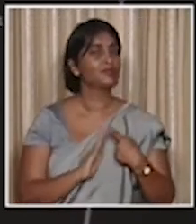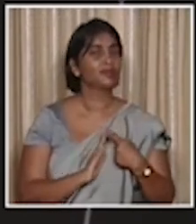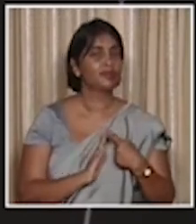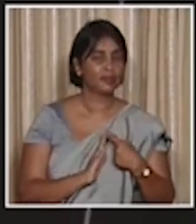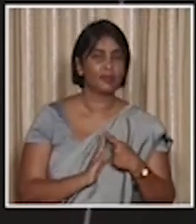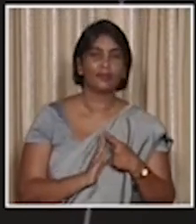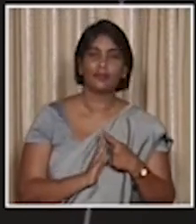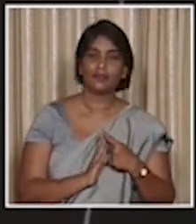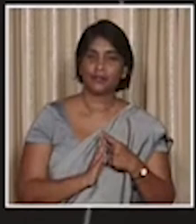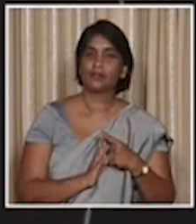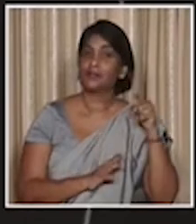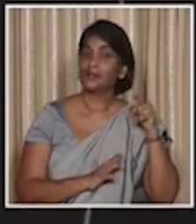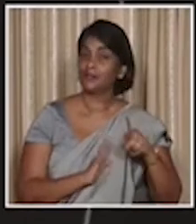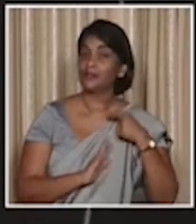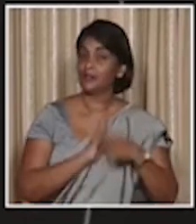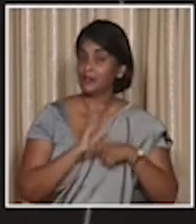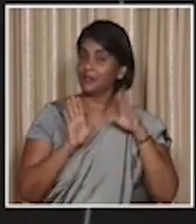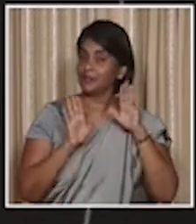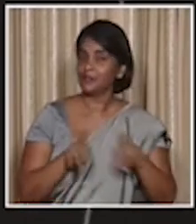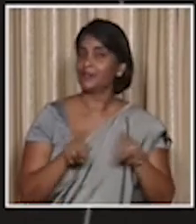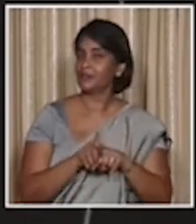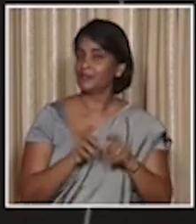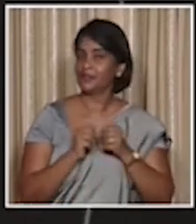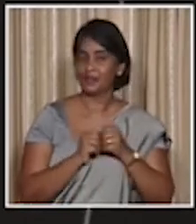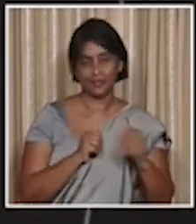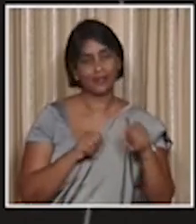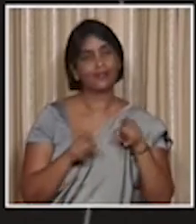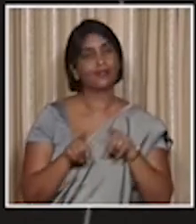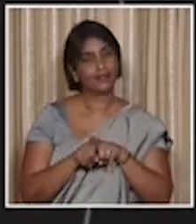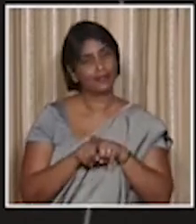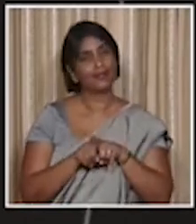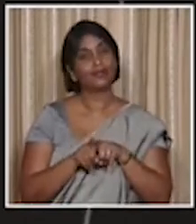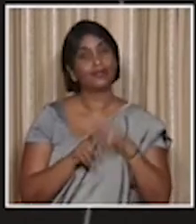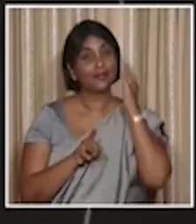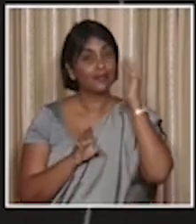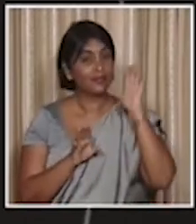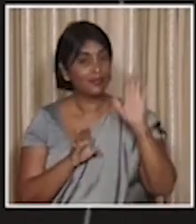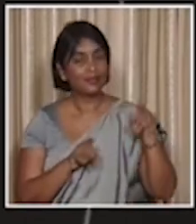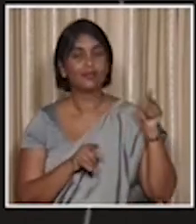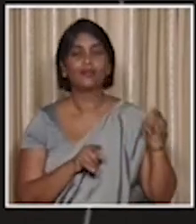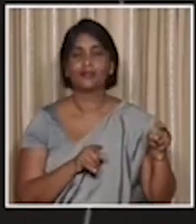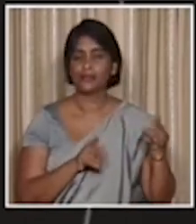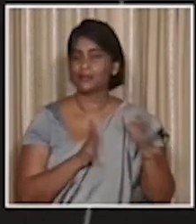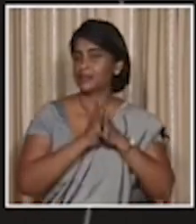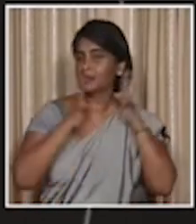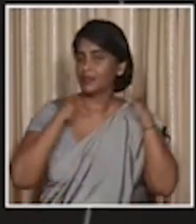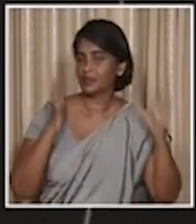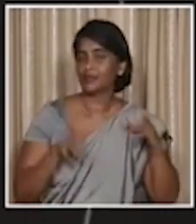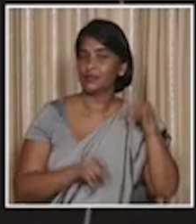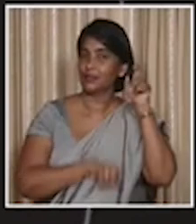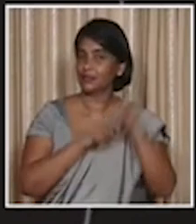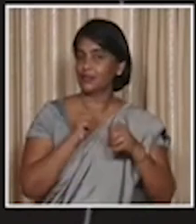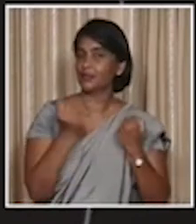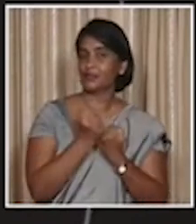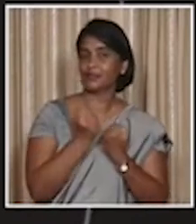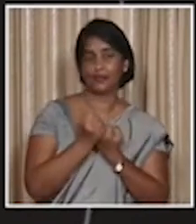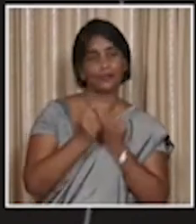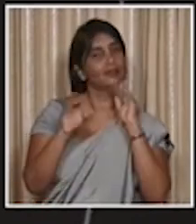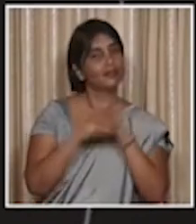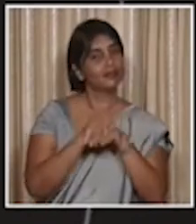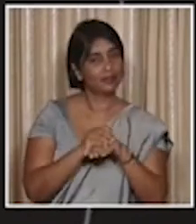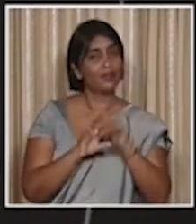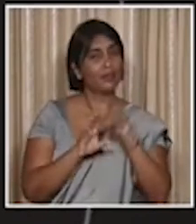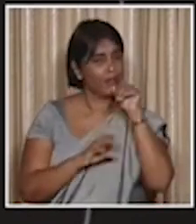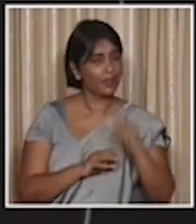මේ රට තුල වෙන්න තියෙන මේ මේ රටේ තියෙන ආර්ථිකයට අපේ කාන්තාවෝ විශාල ප්‍රමාණයක් දායකත්වයක් ලබා